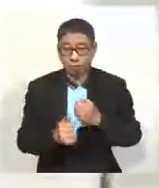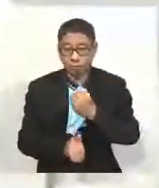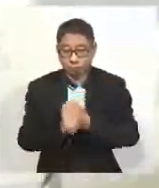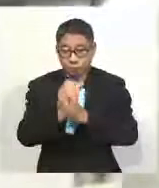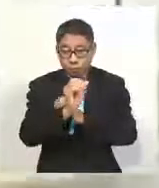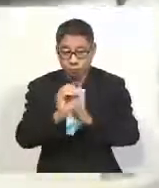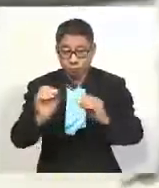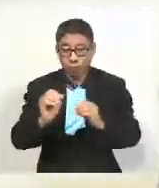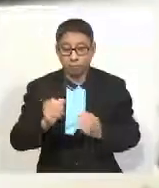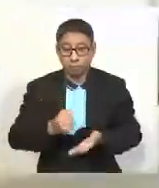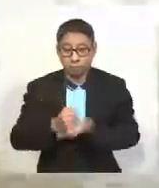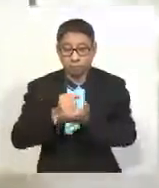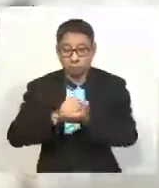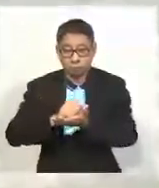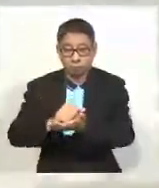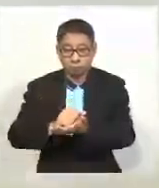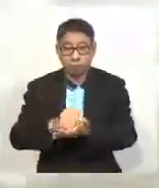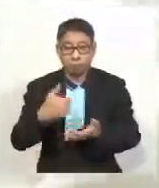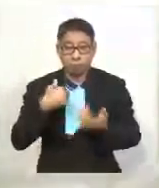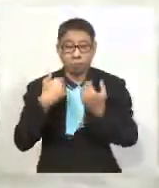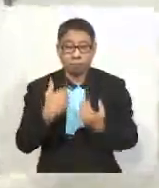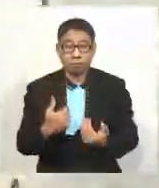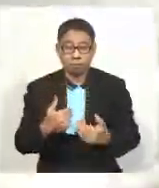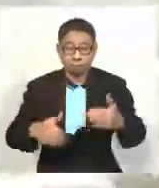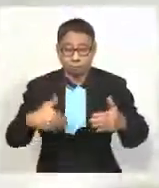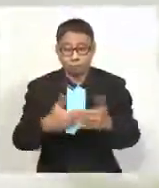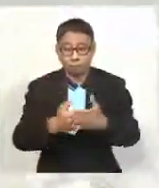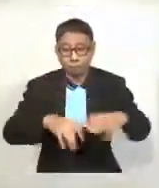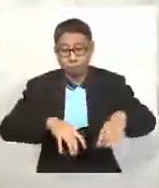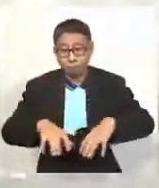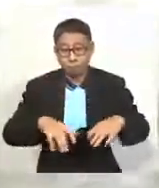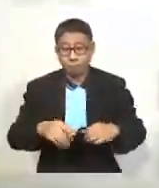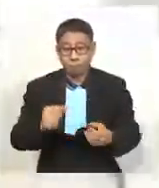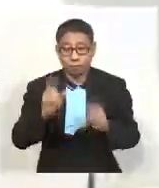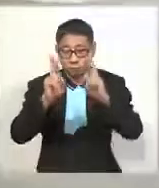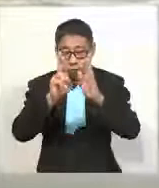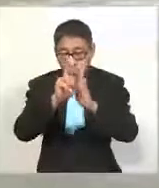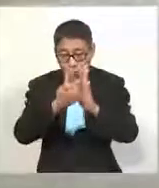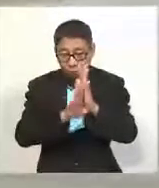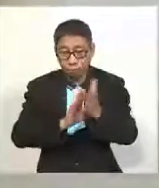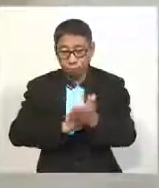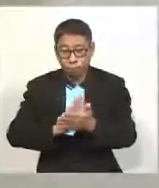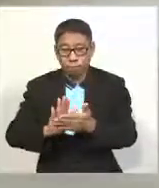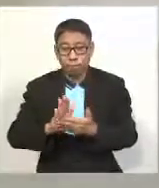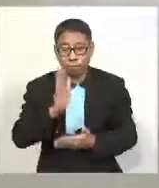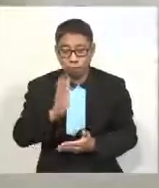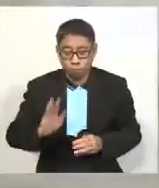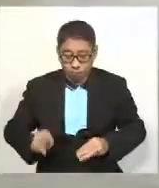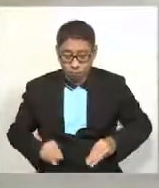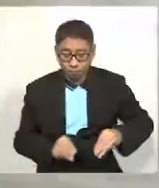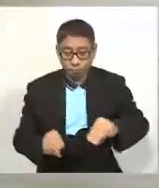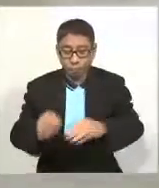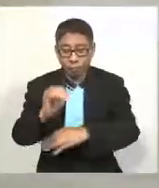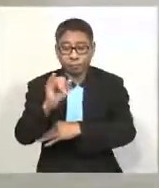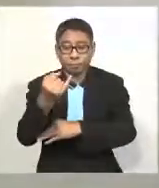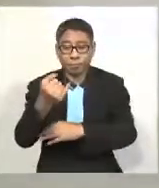ภัยและการอำนวยความสะดวกรวมไปถึงการวางแผนจัดการเรื่องความเป็นระเบียบเรียบร้อยของ2ฝั่งแม่น้ำเจ้าพระ